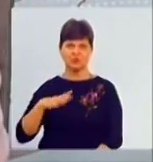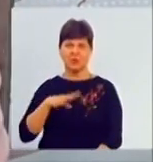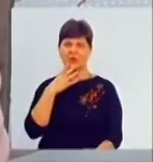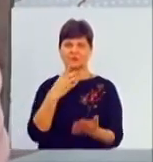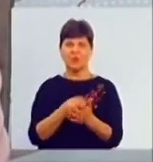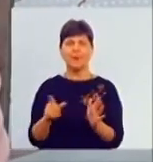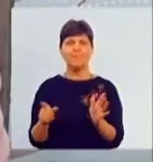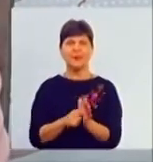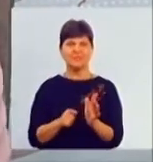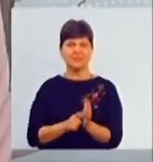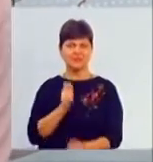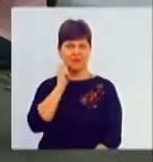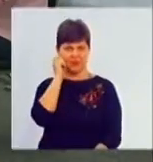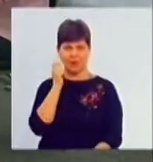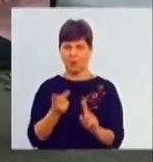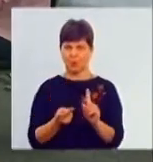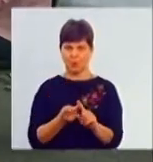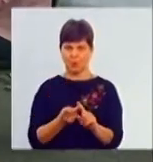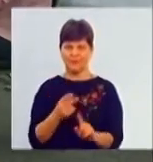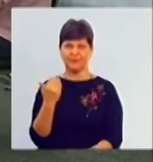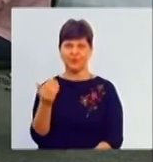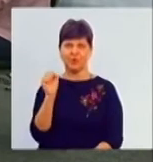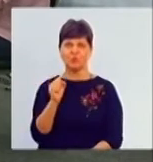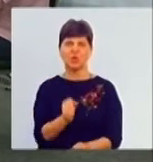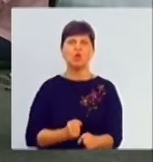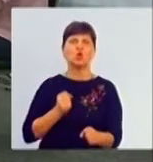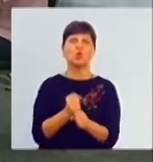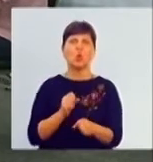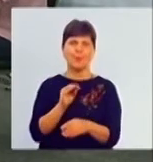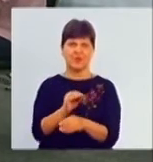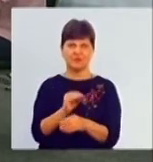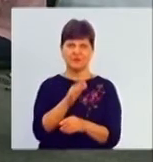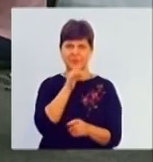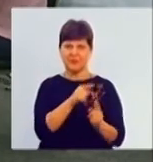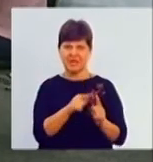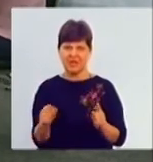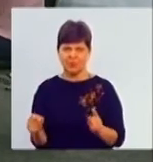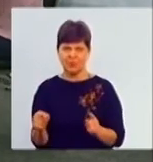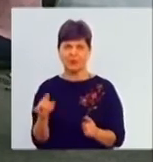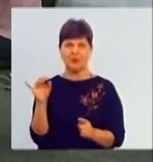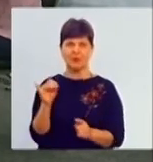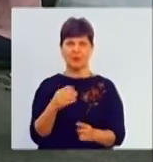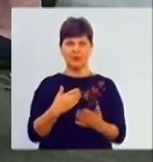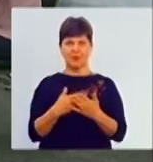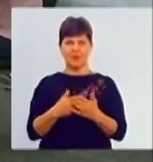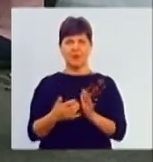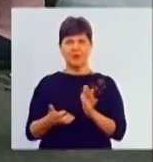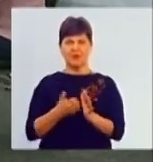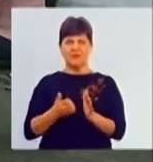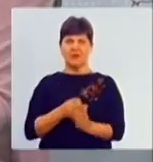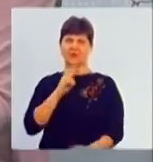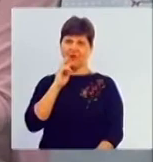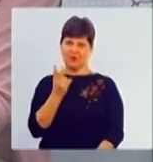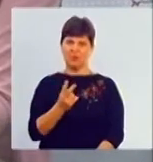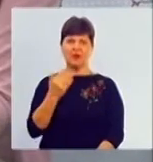віку. Другий шлях. Вона може допрацювати якийсь період і, ну, наприклад, їй не вистачає 2 роки. Вона